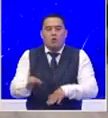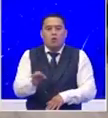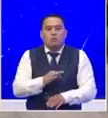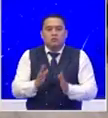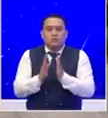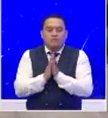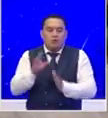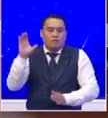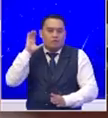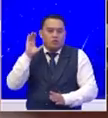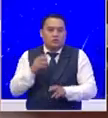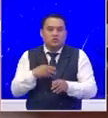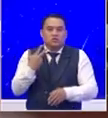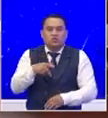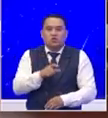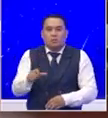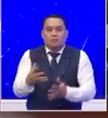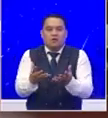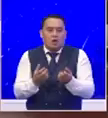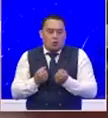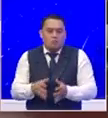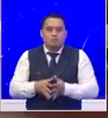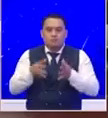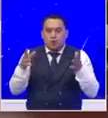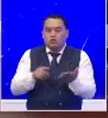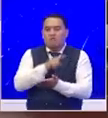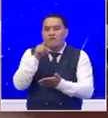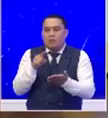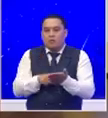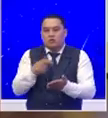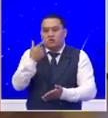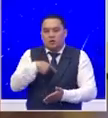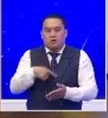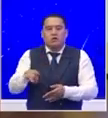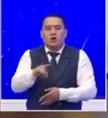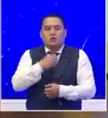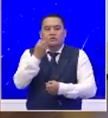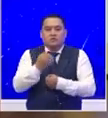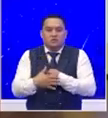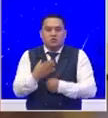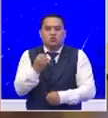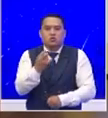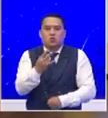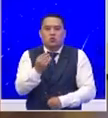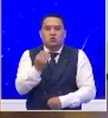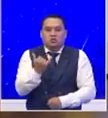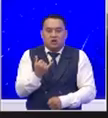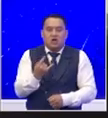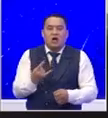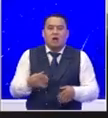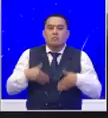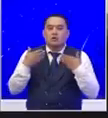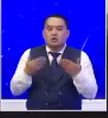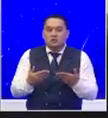просьбы 30 граждан, записавшихся на прием. Большая часть вопросов в самом районном центре, в селе Шонжа. Один из обратившихся